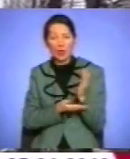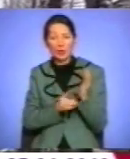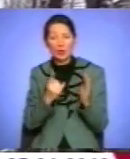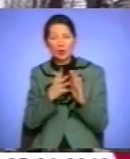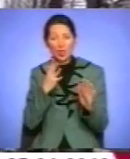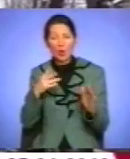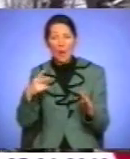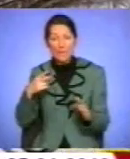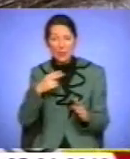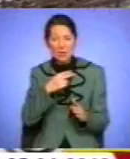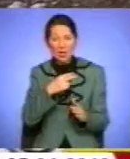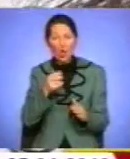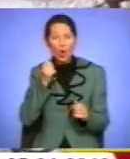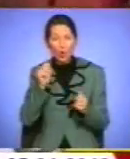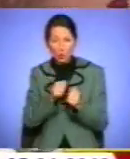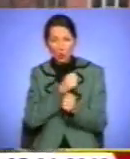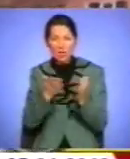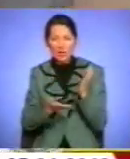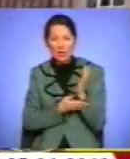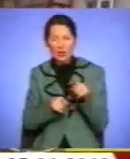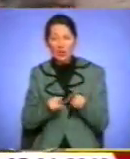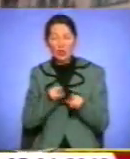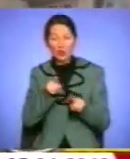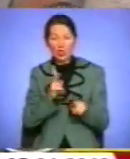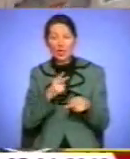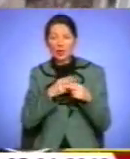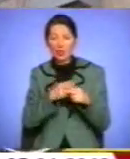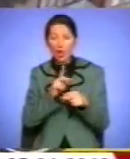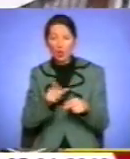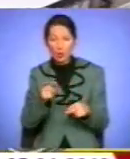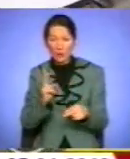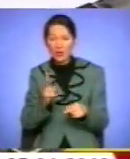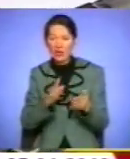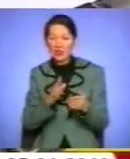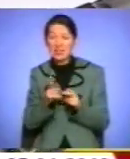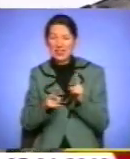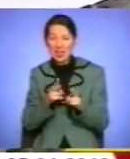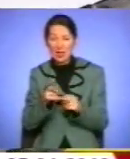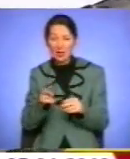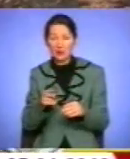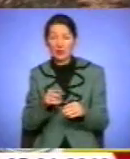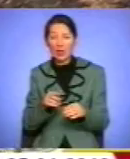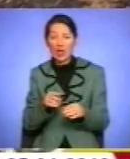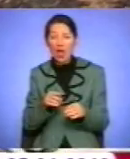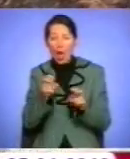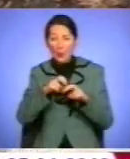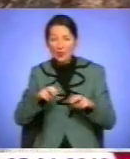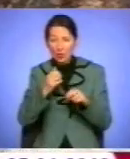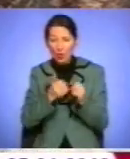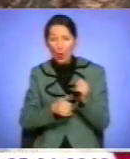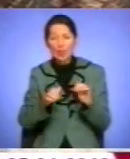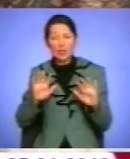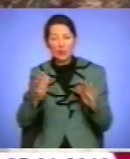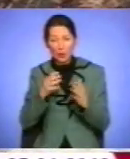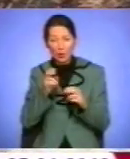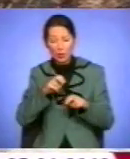дерева, а також ті, які заважають людям, на які є скарги. Насадження обстежують, кожен випадок розглядають окремо.